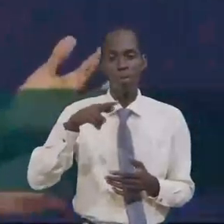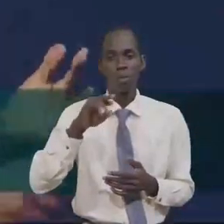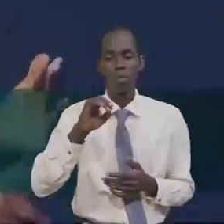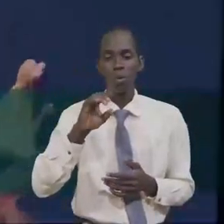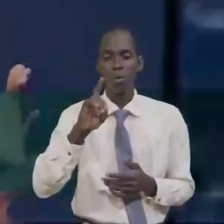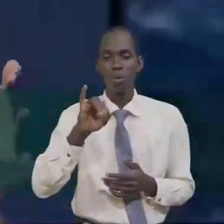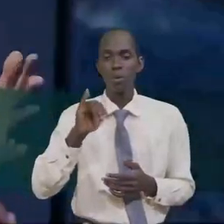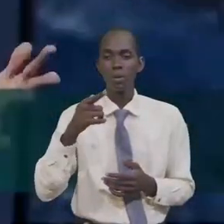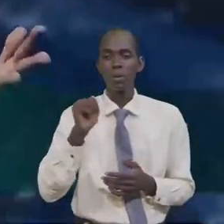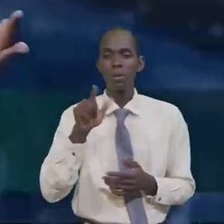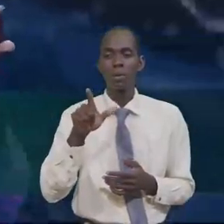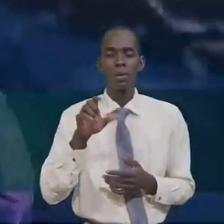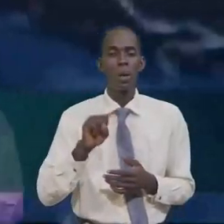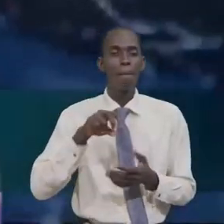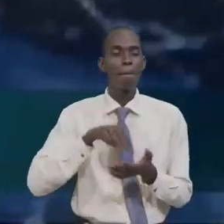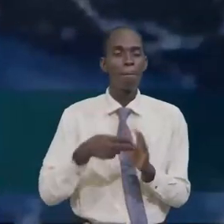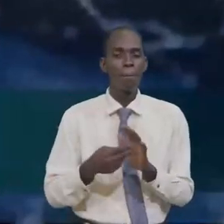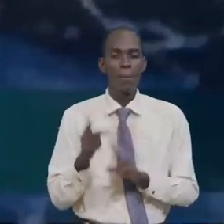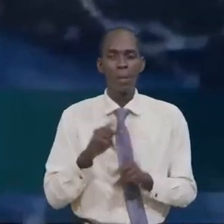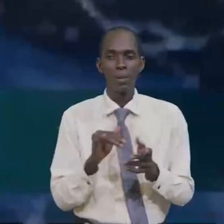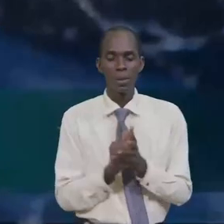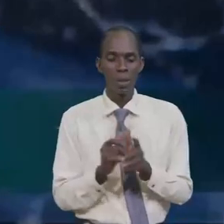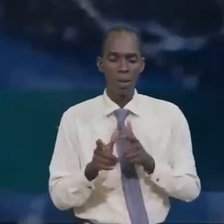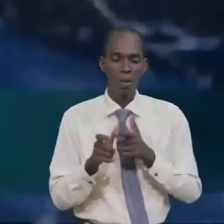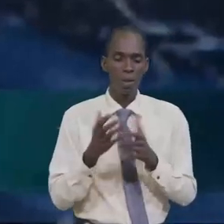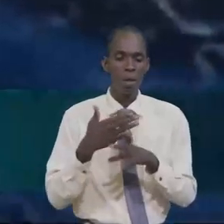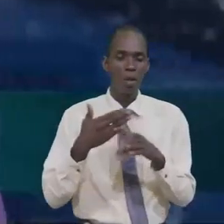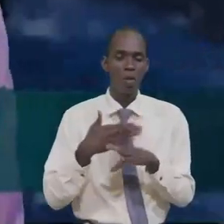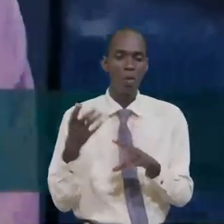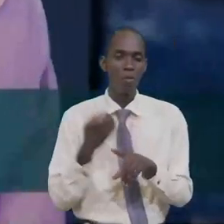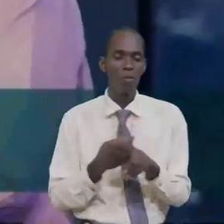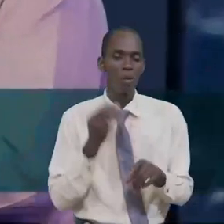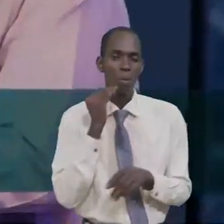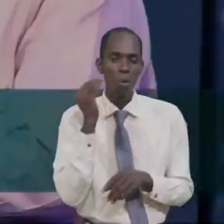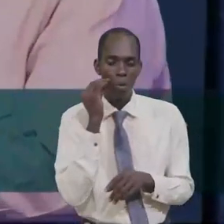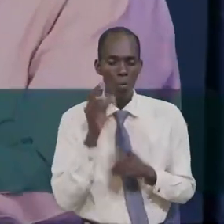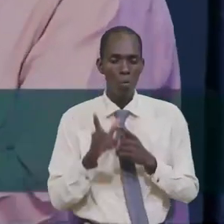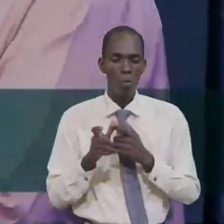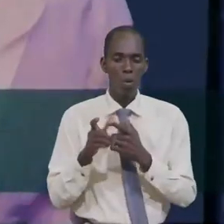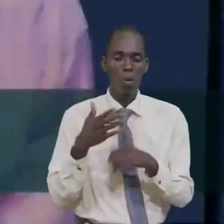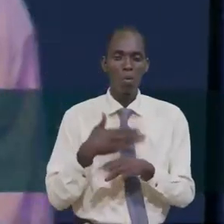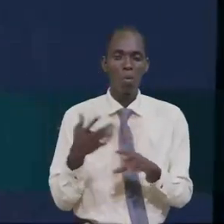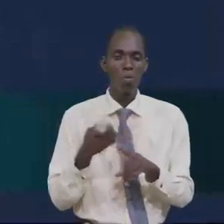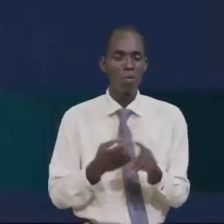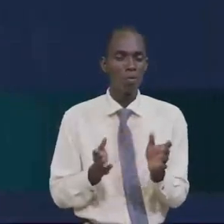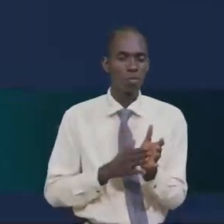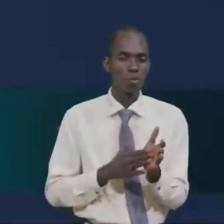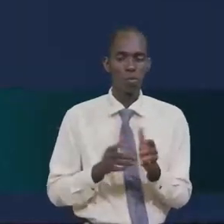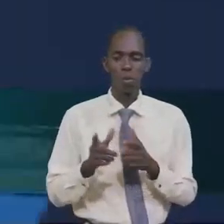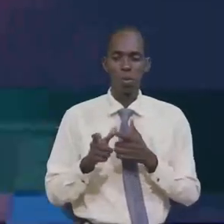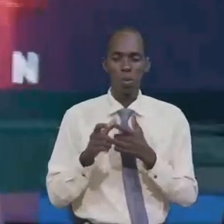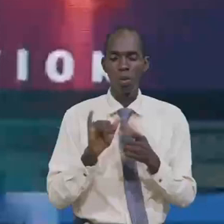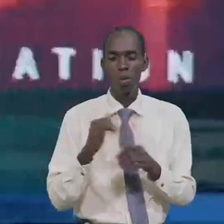maison qui fuit l'école qui fut leur famille qui fuit les